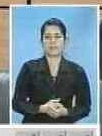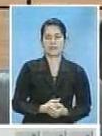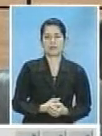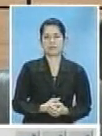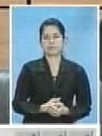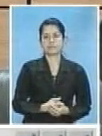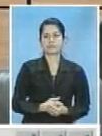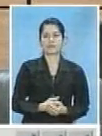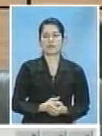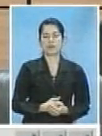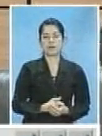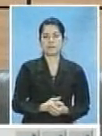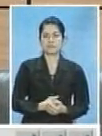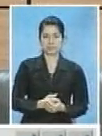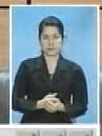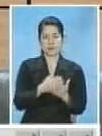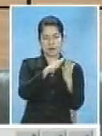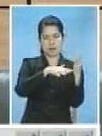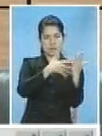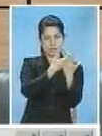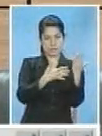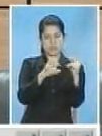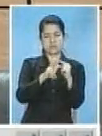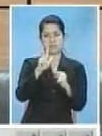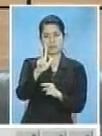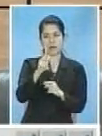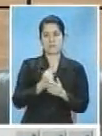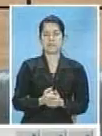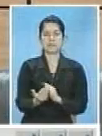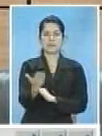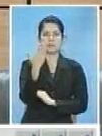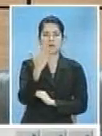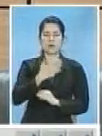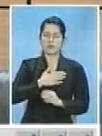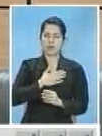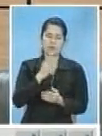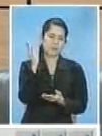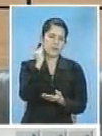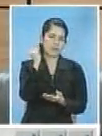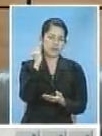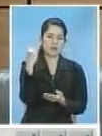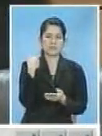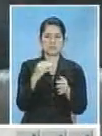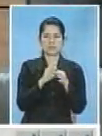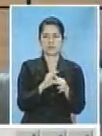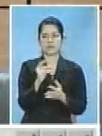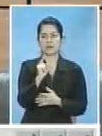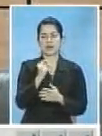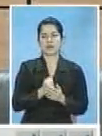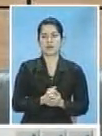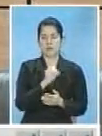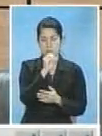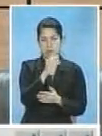ดูลงลึกไปนะครับในยุทธศาสตร์ที่3ที่เมื่อเช้าเราได้ฟังกันอย่างเช่นยกตัวอย่างนะครับท่านเตรียมงบประมาณ